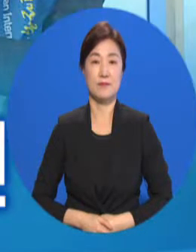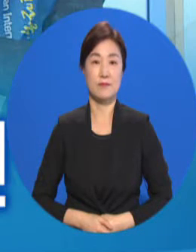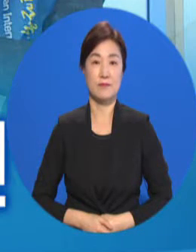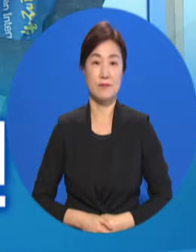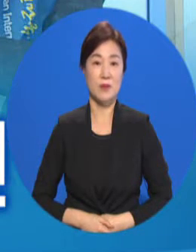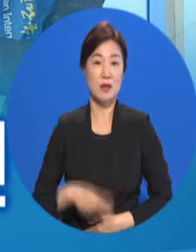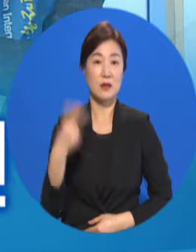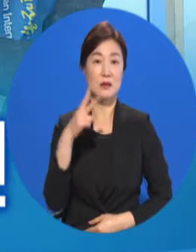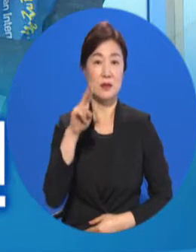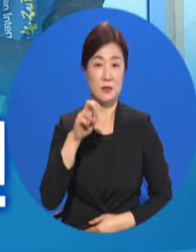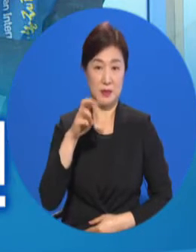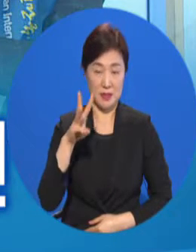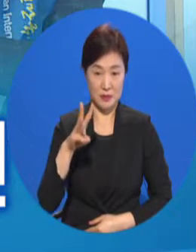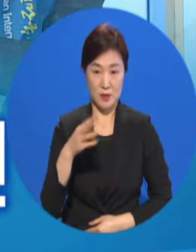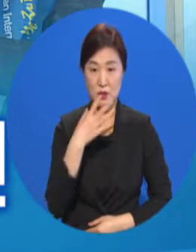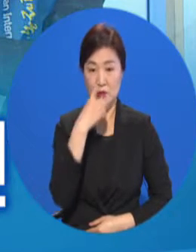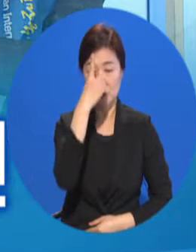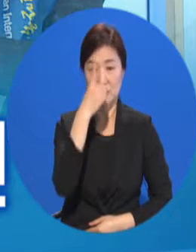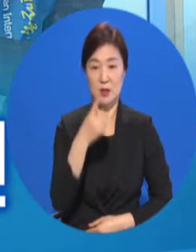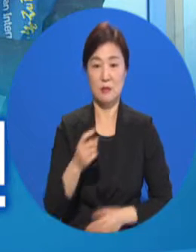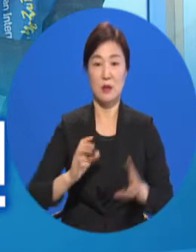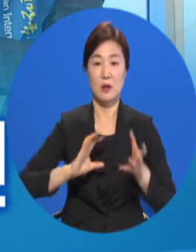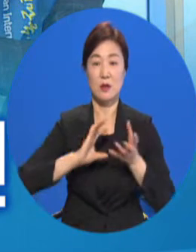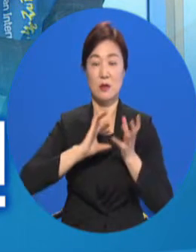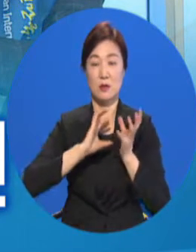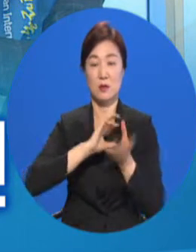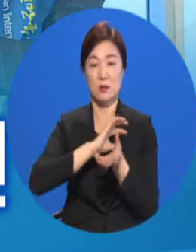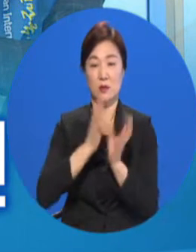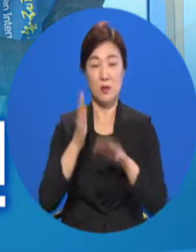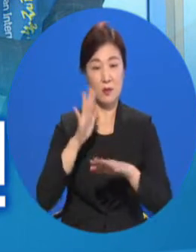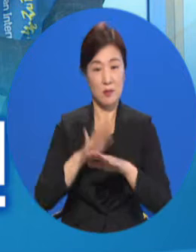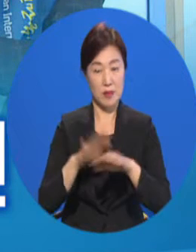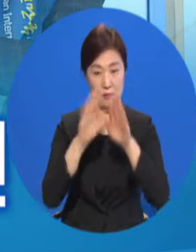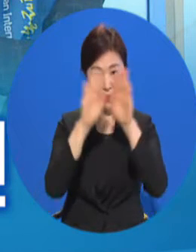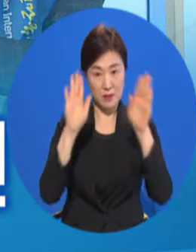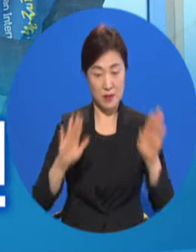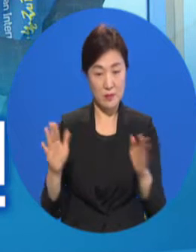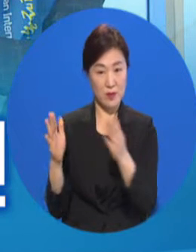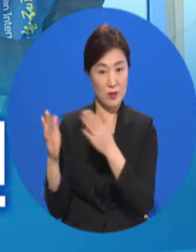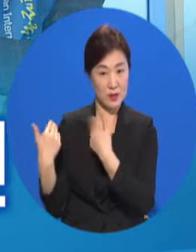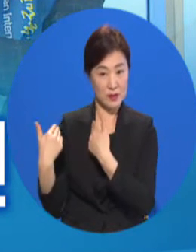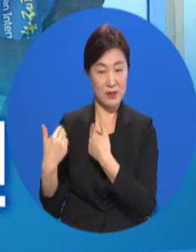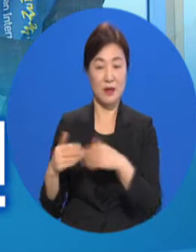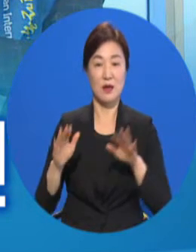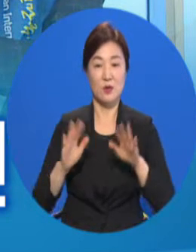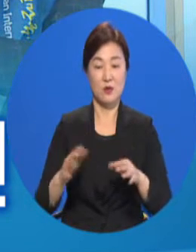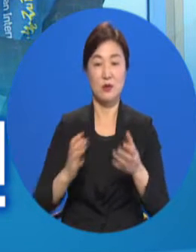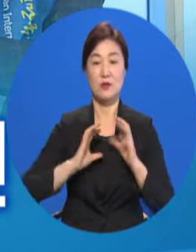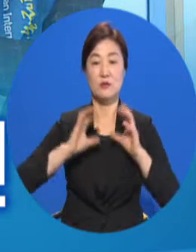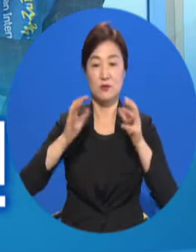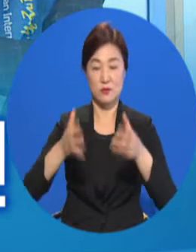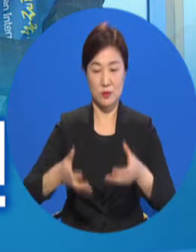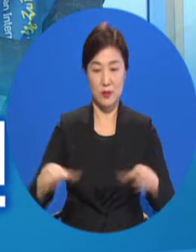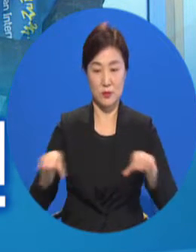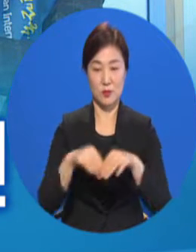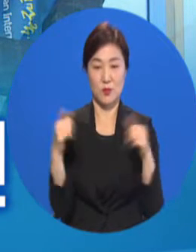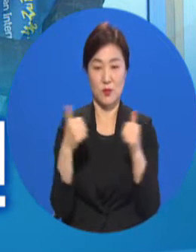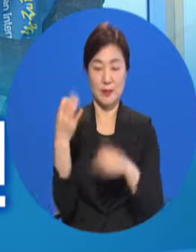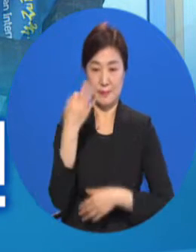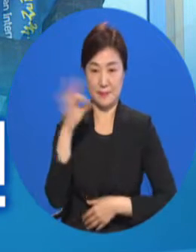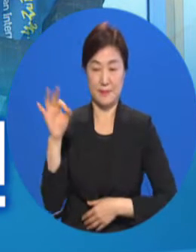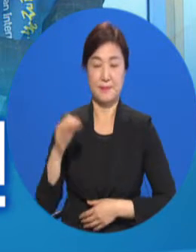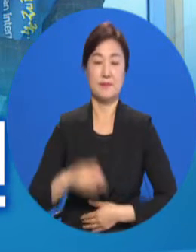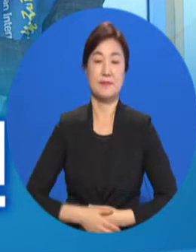네, 2023년 순천만 국제정원 박람회 개최가 국제원예생산자협회 총회에서 승인됐습니다.